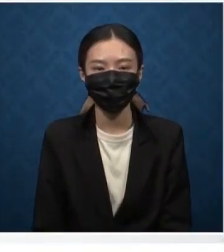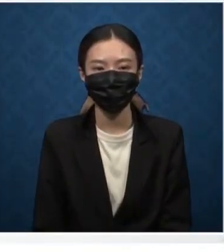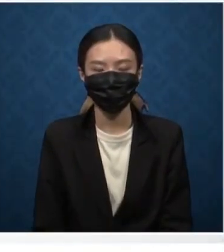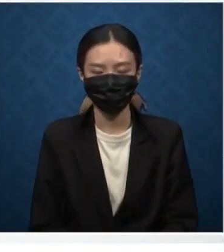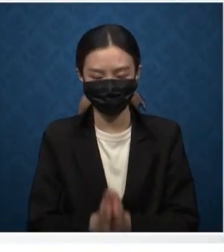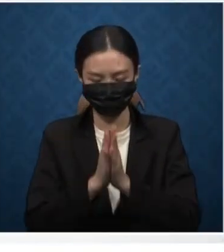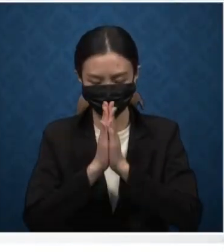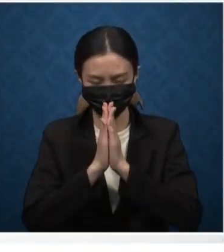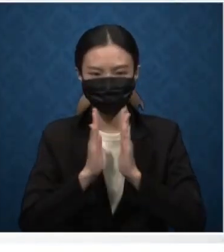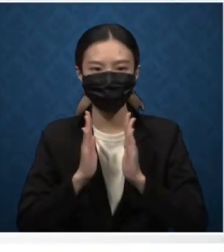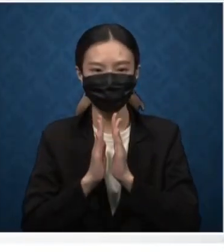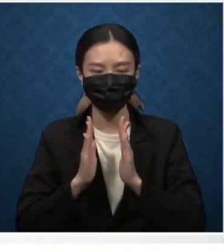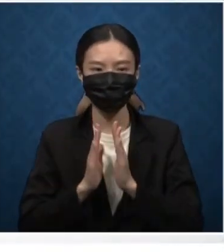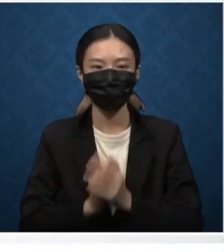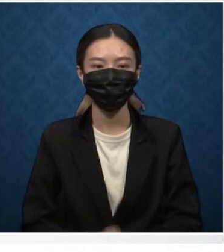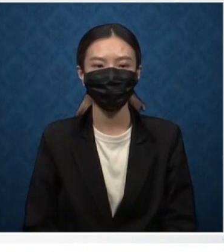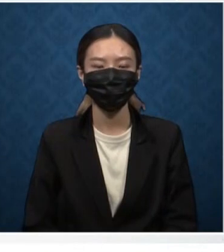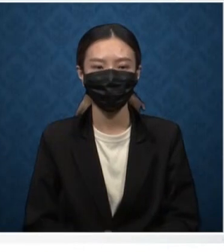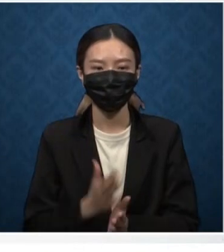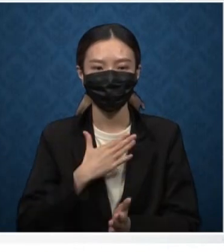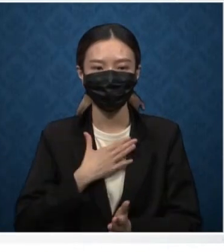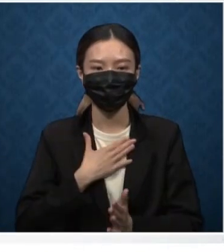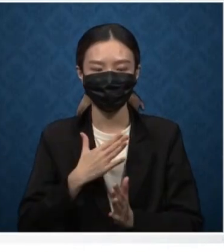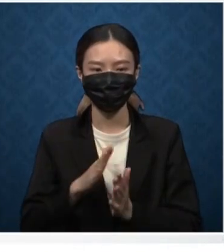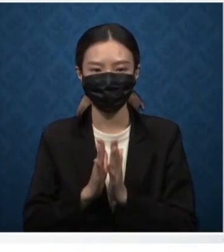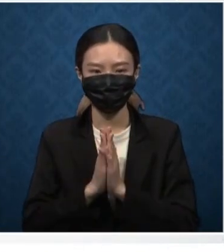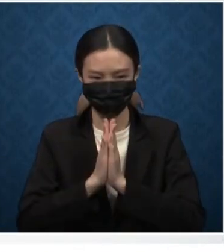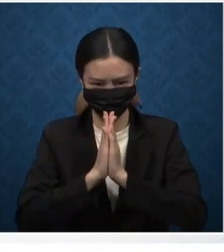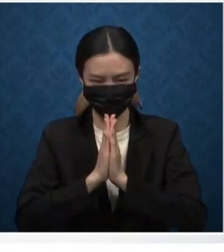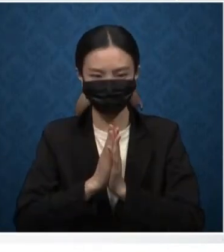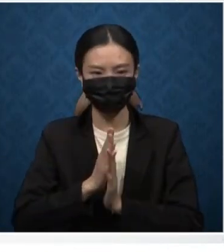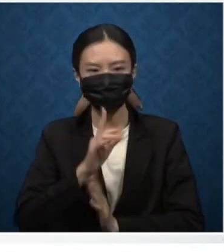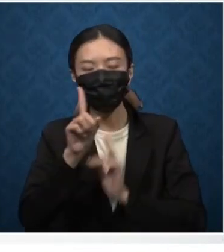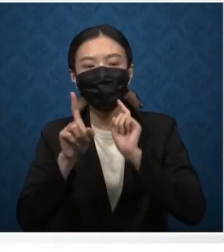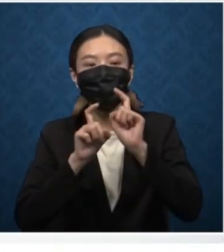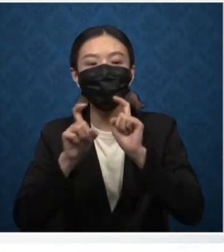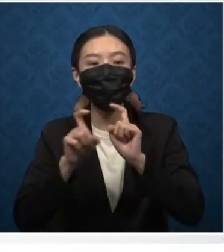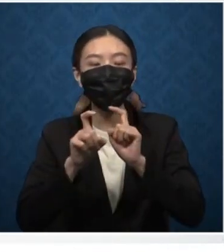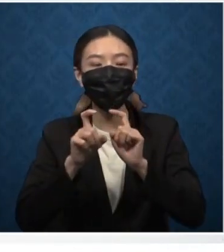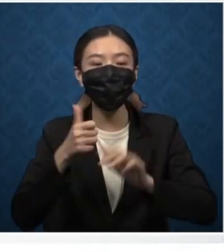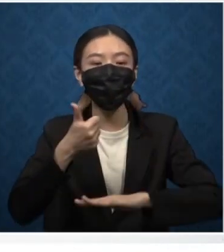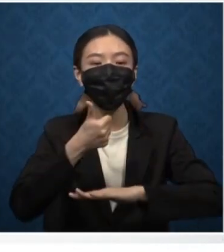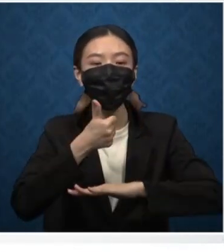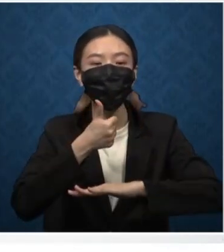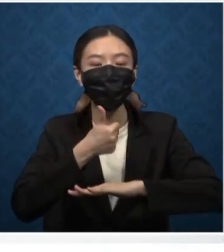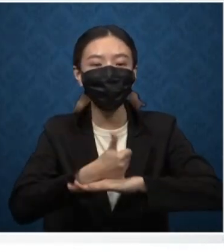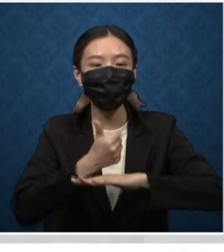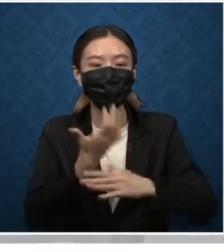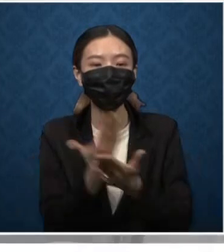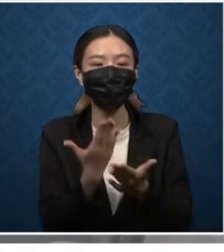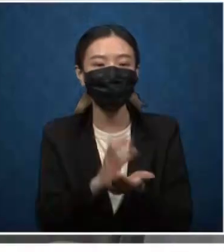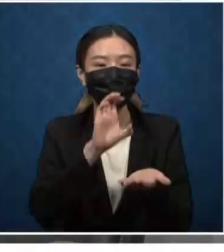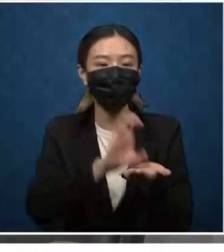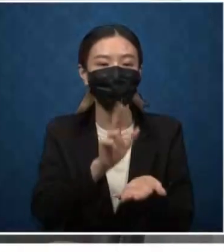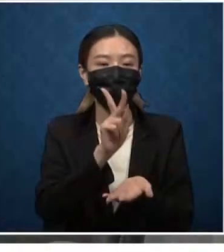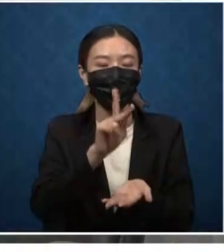ขอบคุณท่านประธานครับกราบเรียนท่านประธานครับผมฉลาดผมอะไรครับขอสอบถามผู้จัดการกยศครับในส่วนนี้คณะกรรมการอนุของ